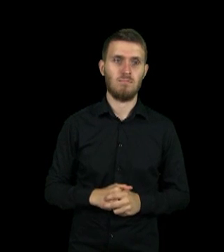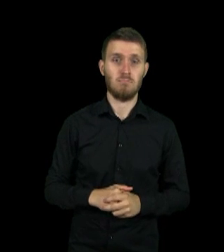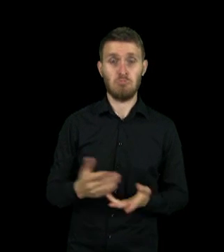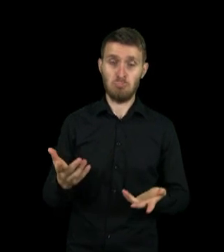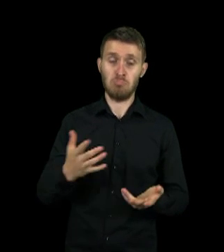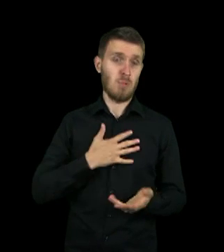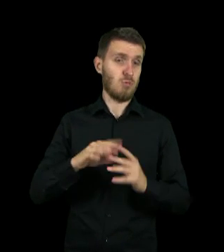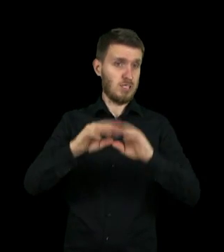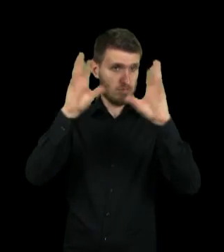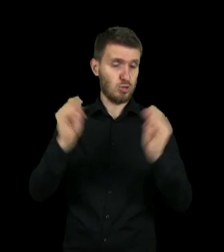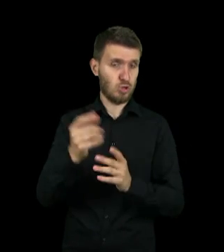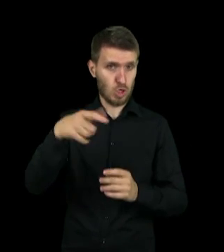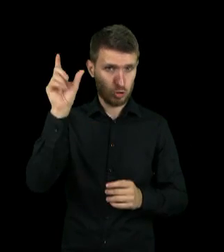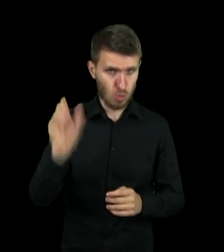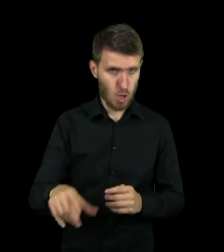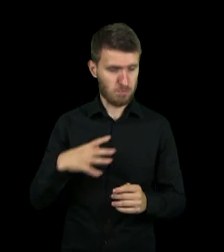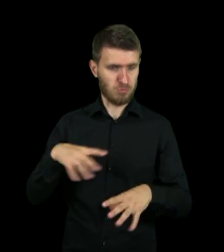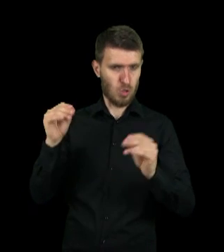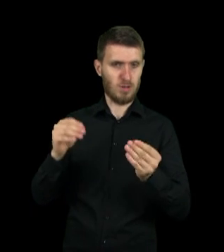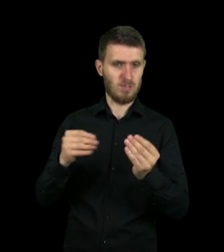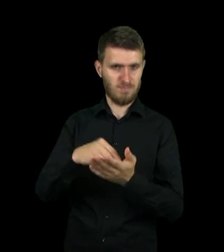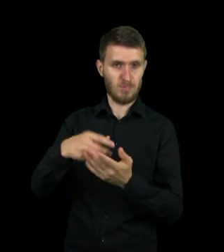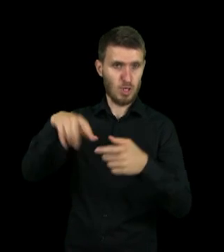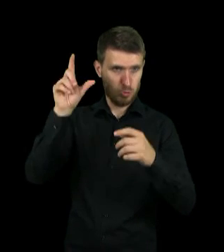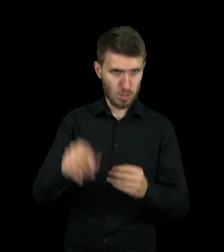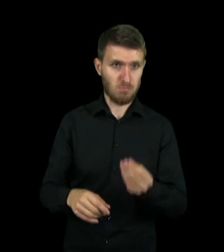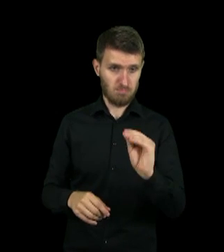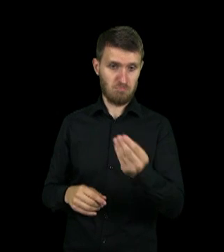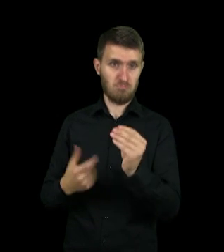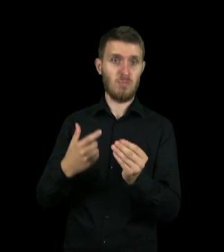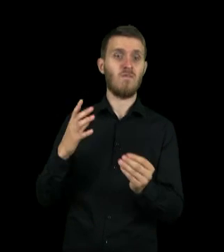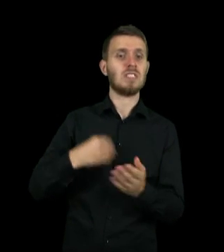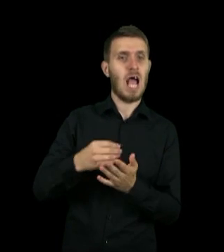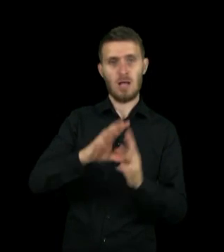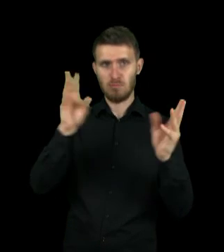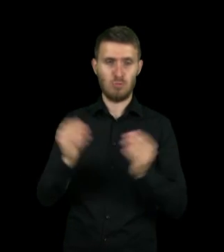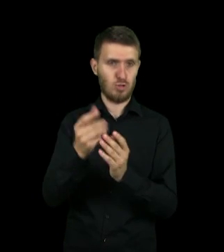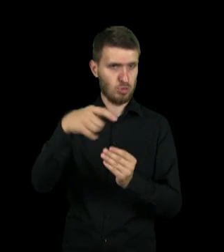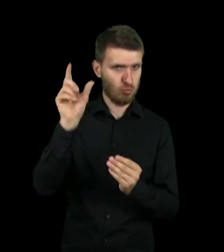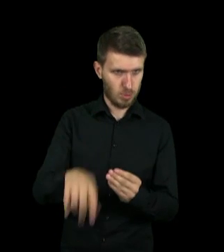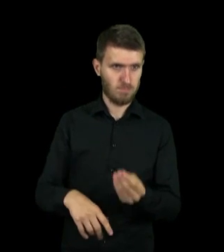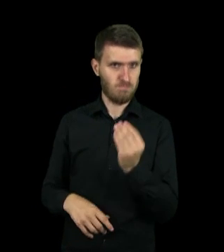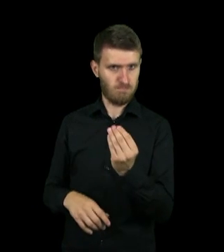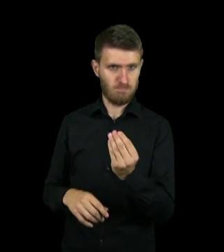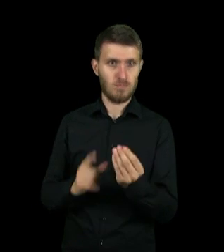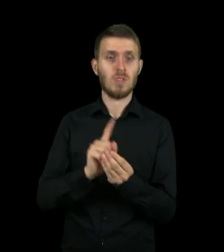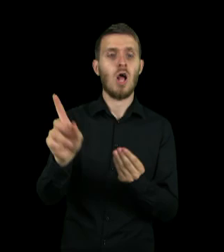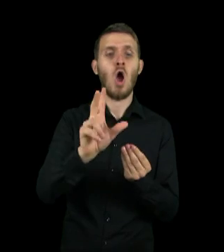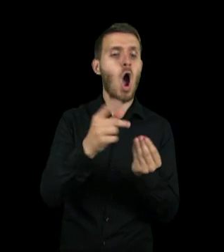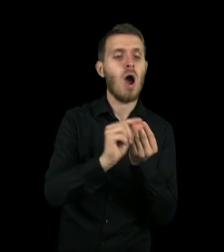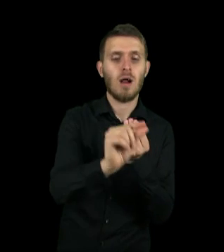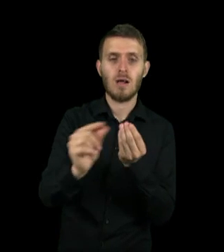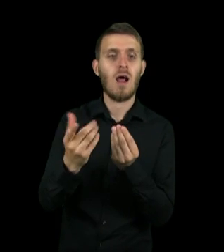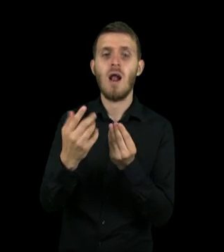100 zł 100 zł tu jest 2 proc ale nie musi tak być po prostu